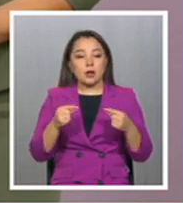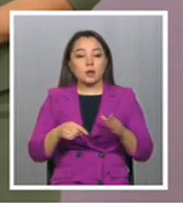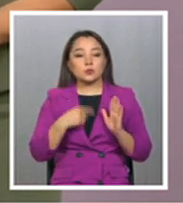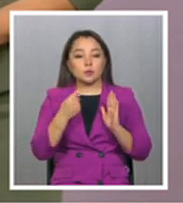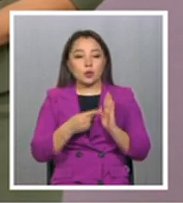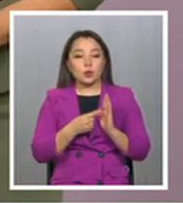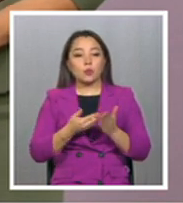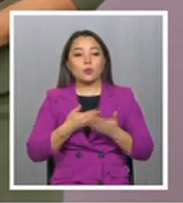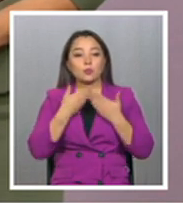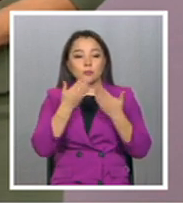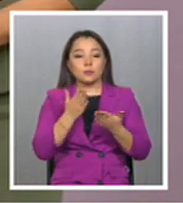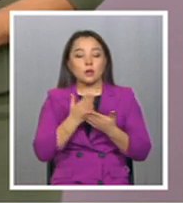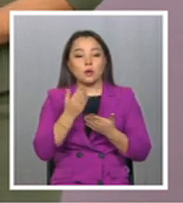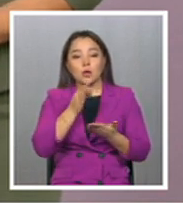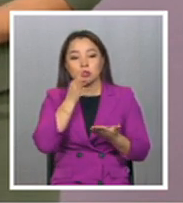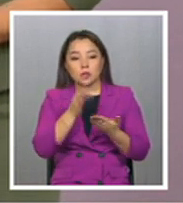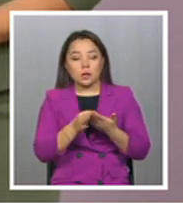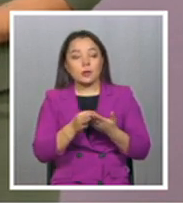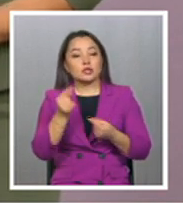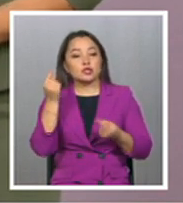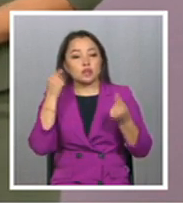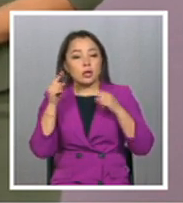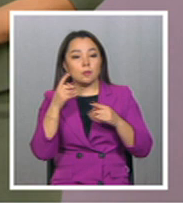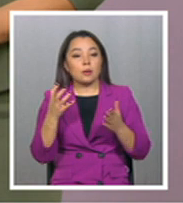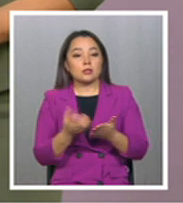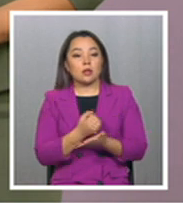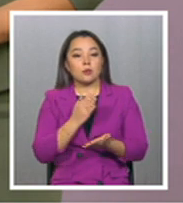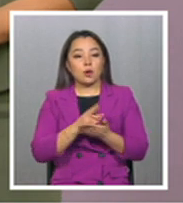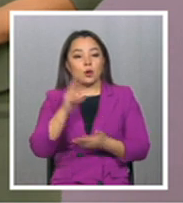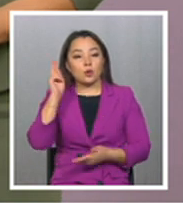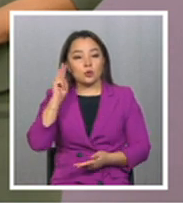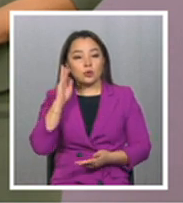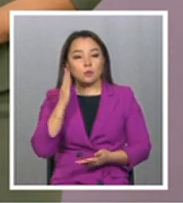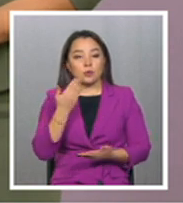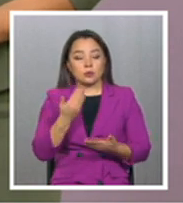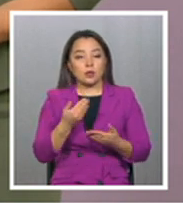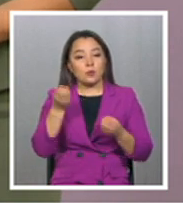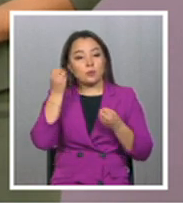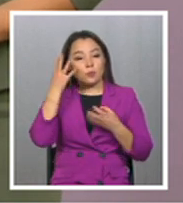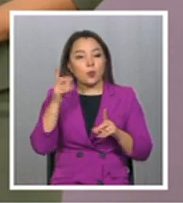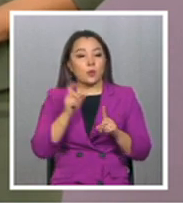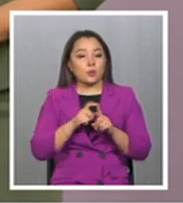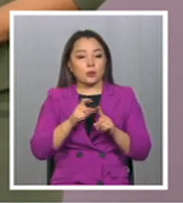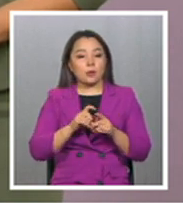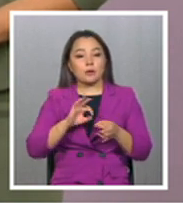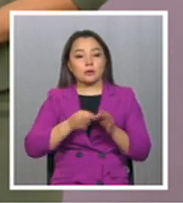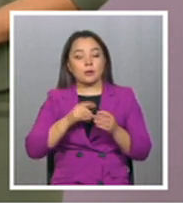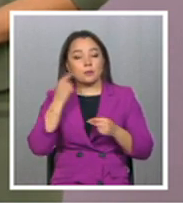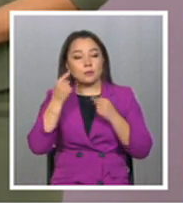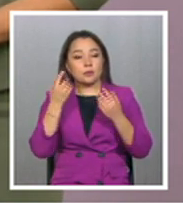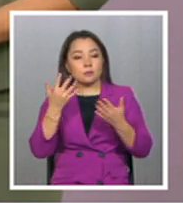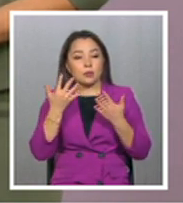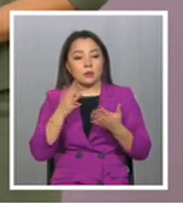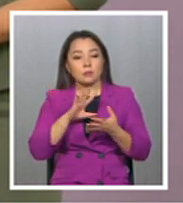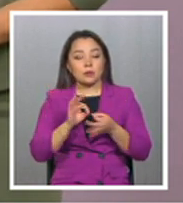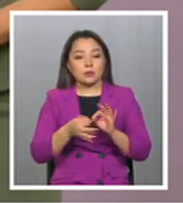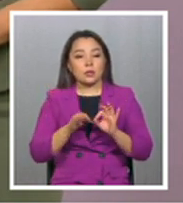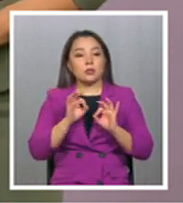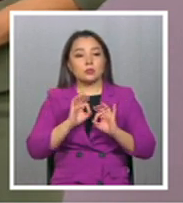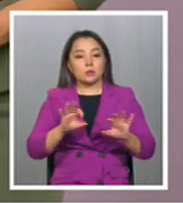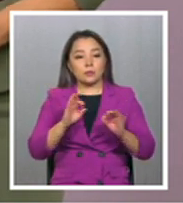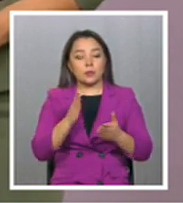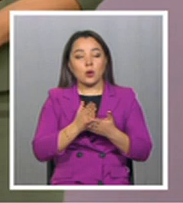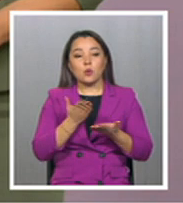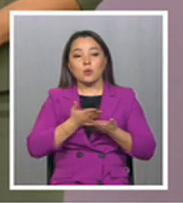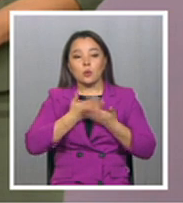қойып, оның жауабын шығармадан табуды үйренесіңдер. Нақыл сөздердің мағынасын түсіндіресіңдер және